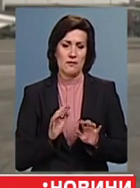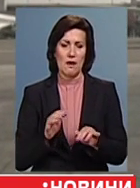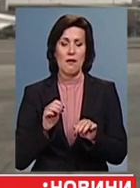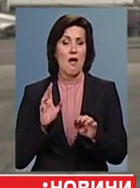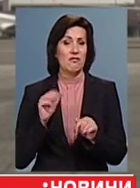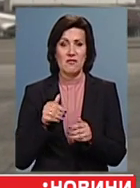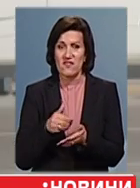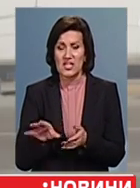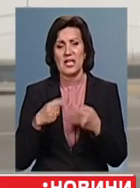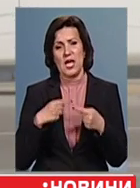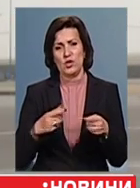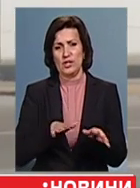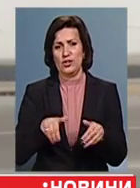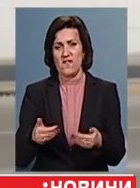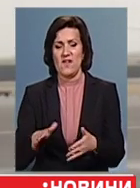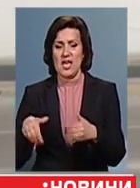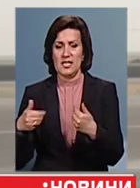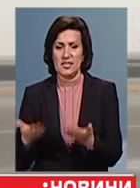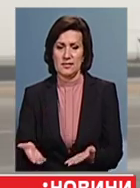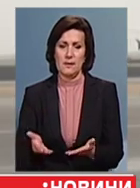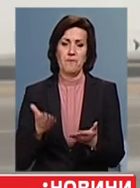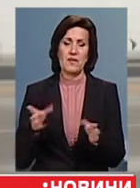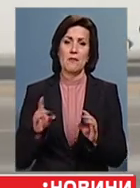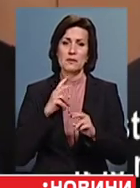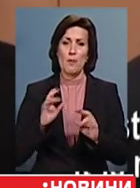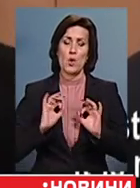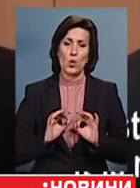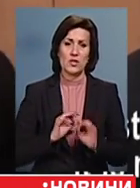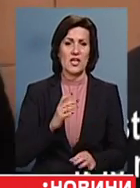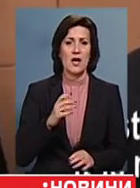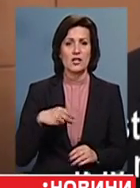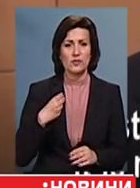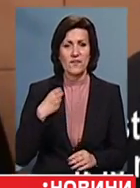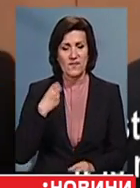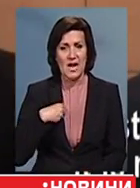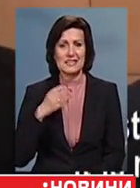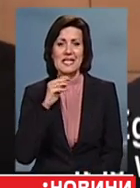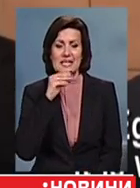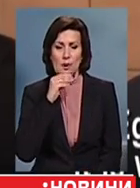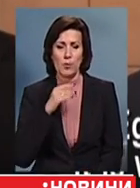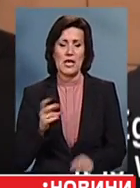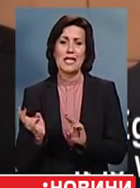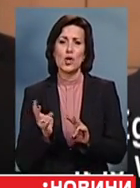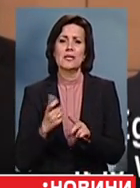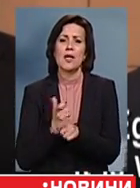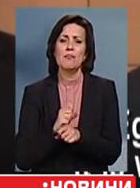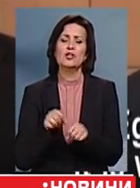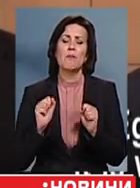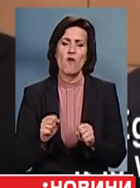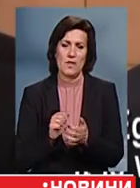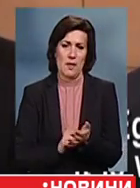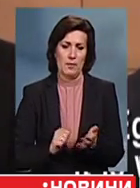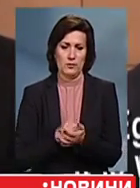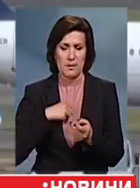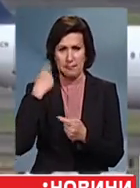відкидають інші версії. Справу розслідують прокуратури Франції та Єгипту. Тероризм – найбільш імовірна причина. Це моя